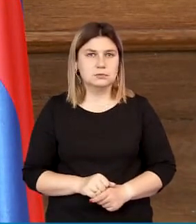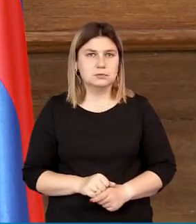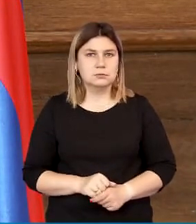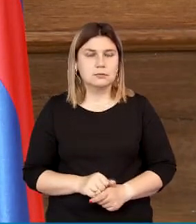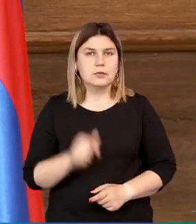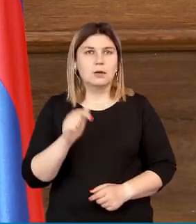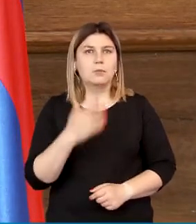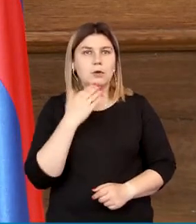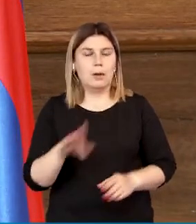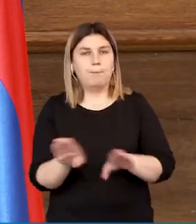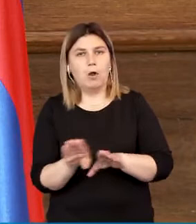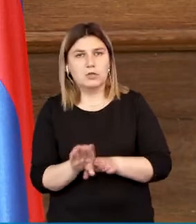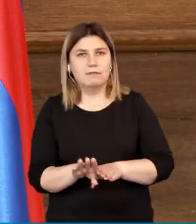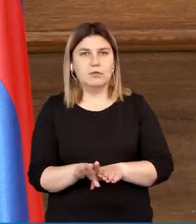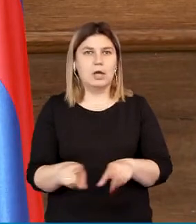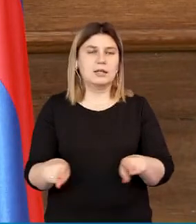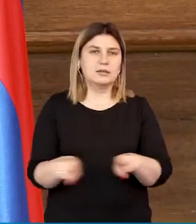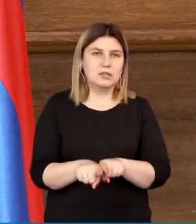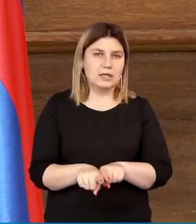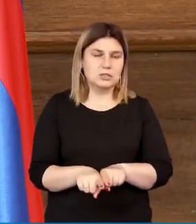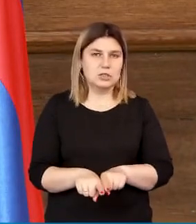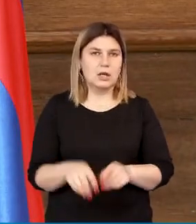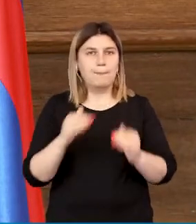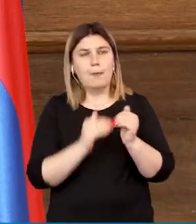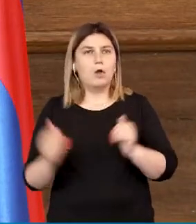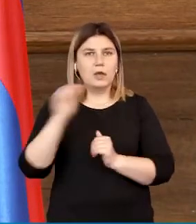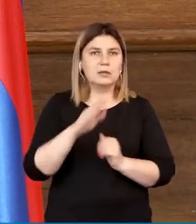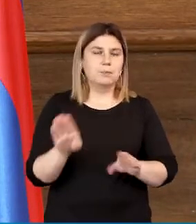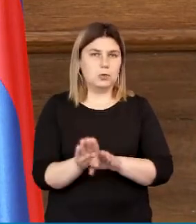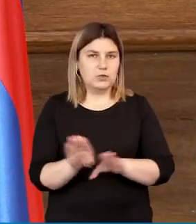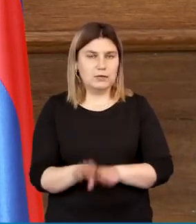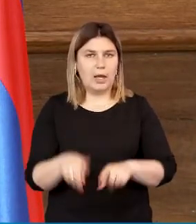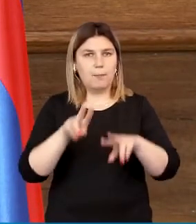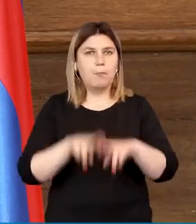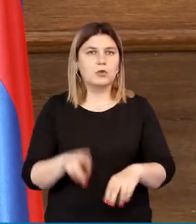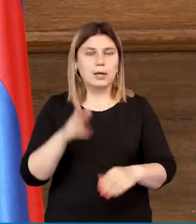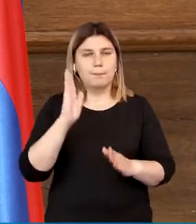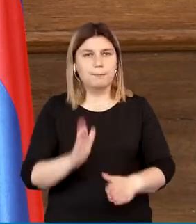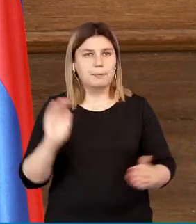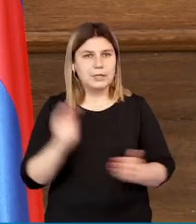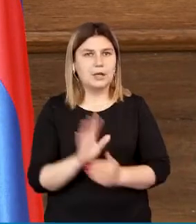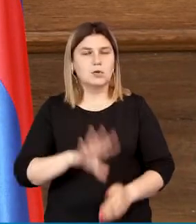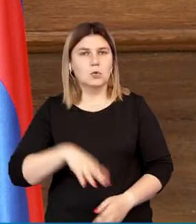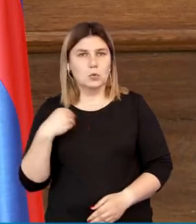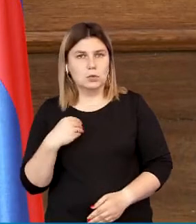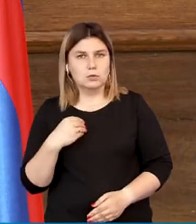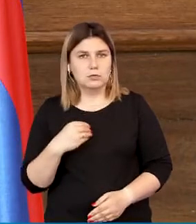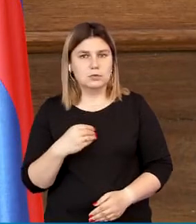mówię tu o poziomie zarówno podstawówki, jak i ponadpodstawowych szkołach, pozostałych będzie to mniej uroczyste rozpoczęcie roku